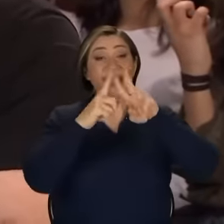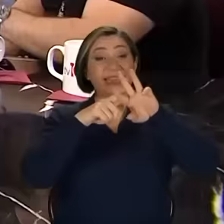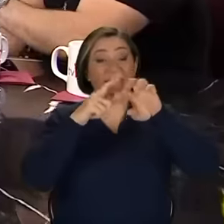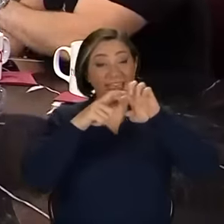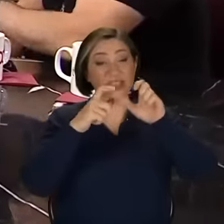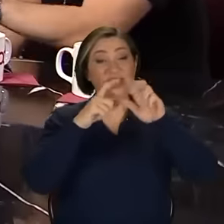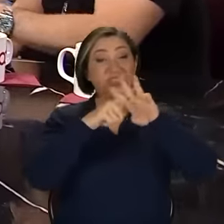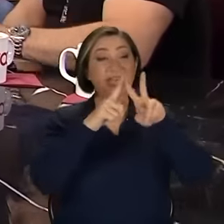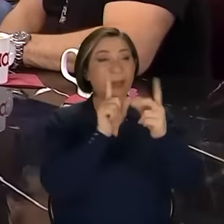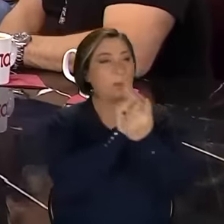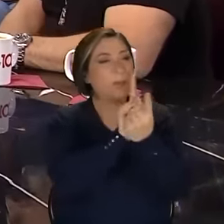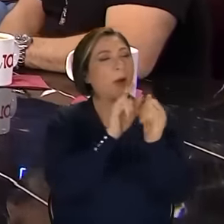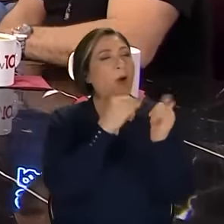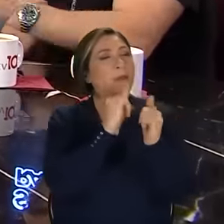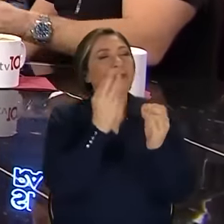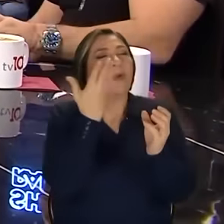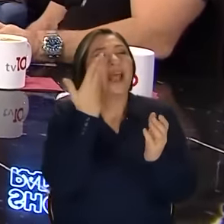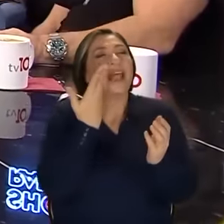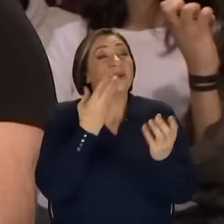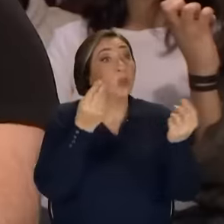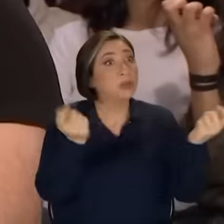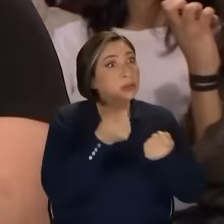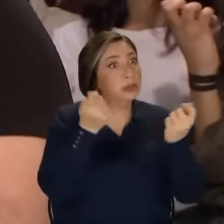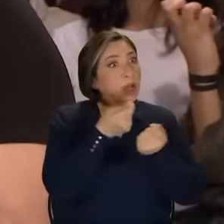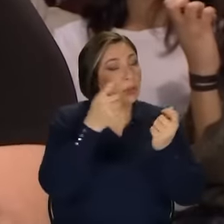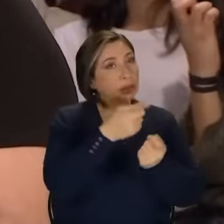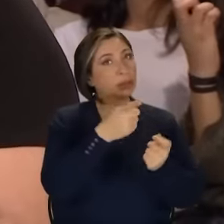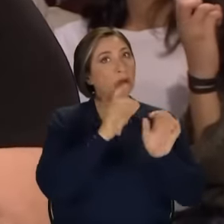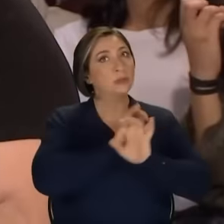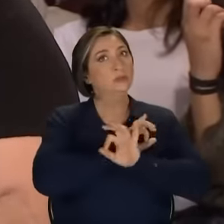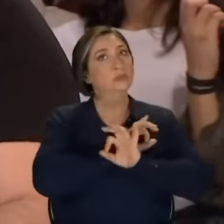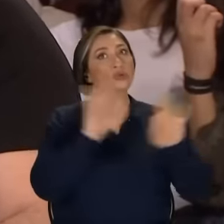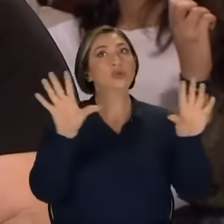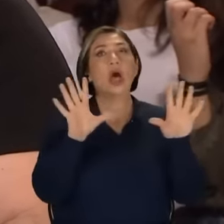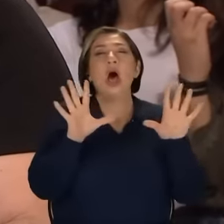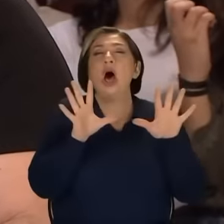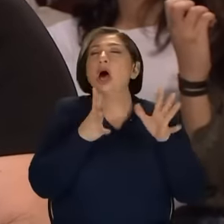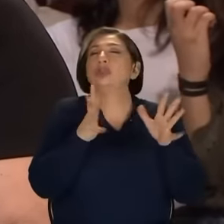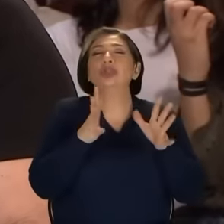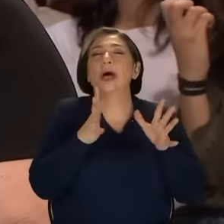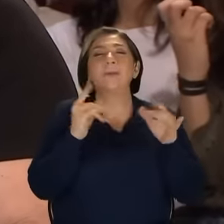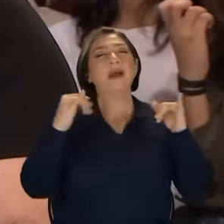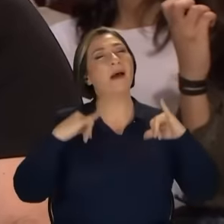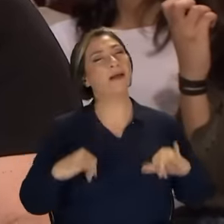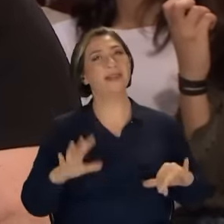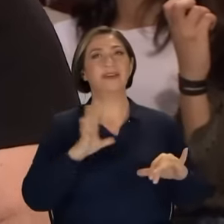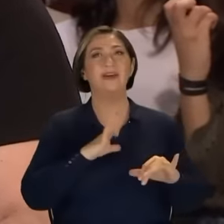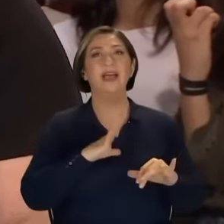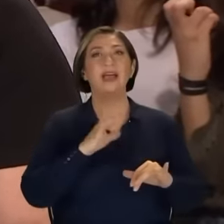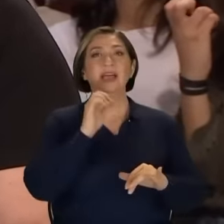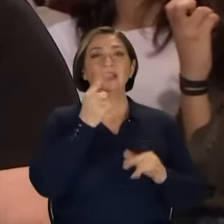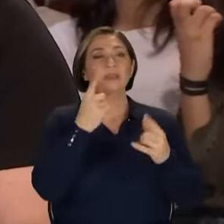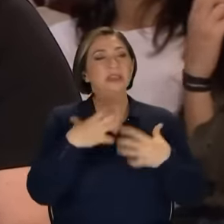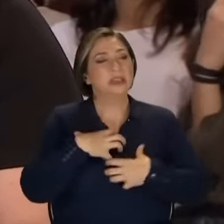oynamak karşılıklı çok konforlu bir şey. Çok çalışkan birisi. Müthiş. Acayip bir konforu var. Hiç